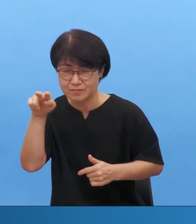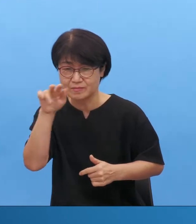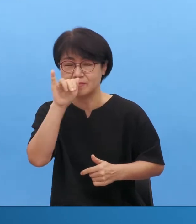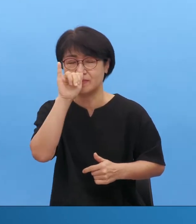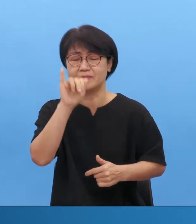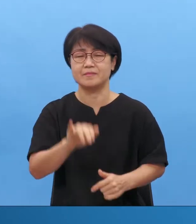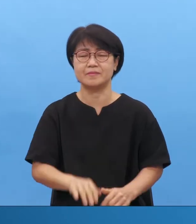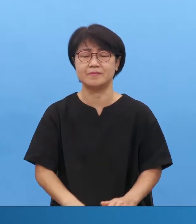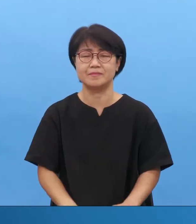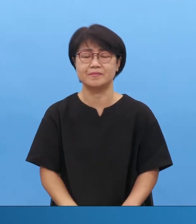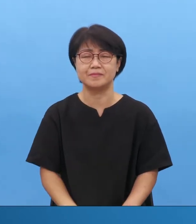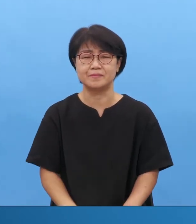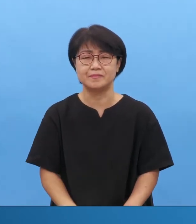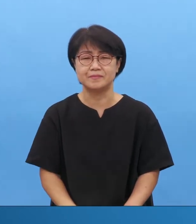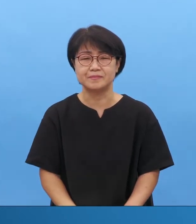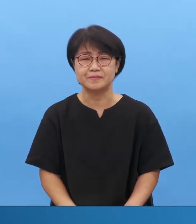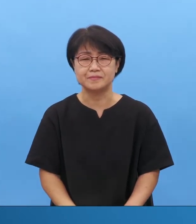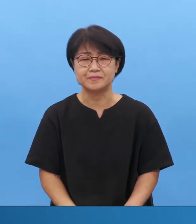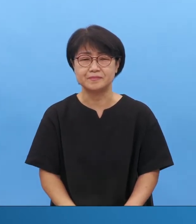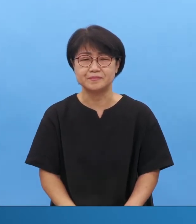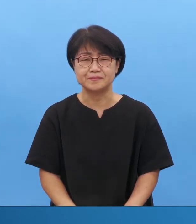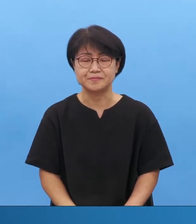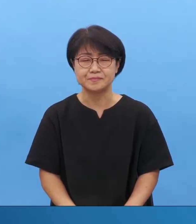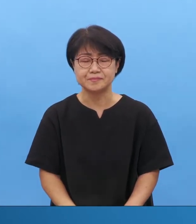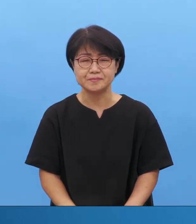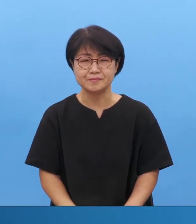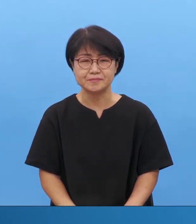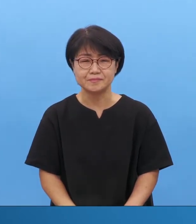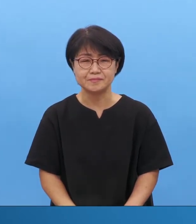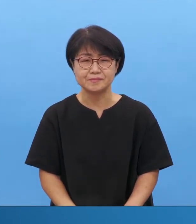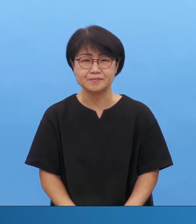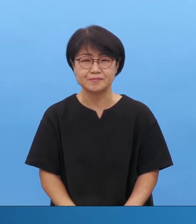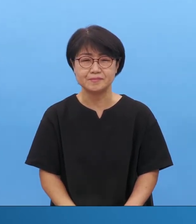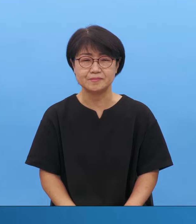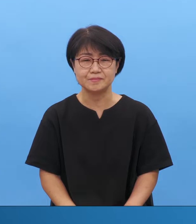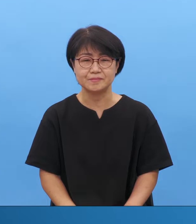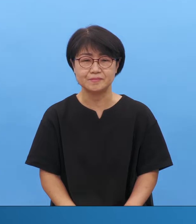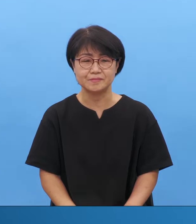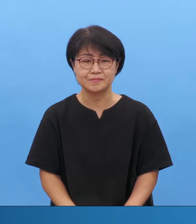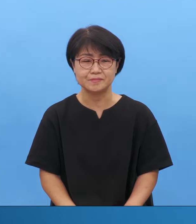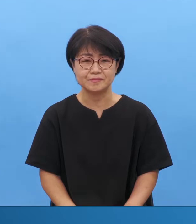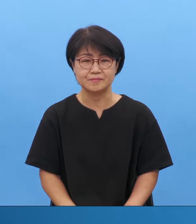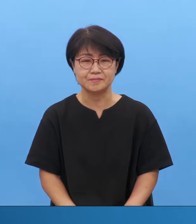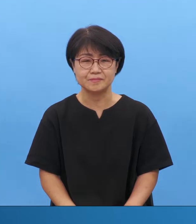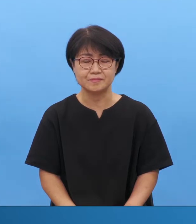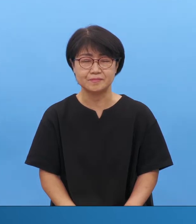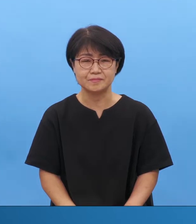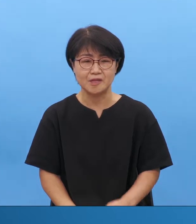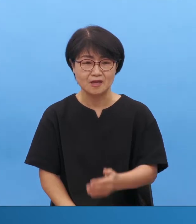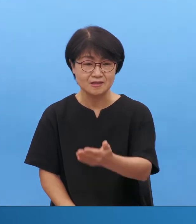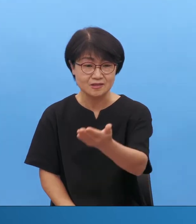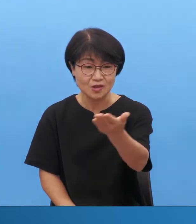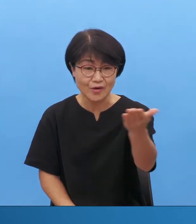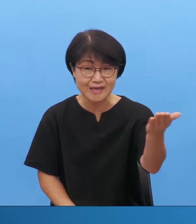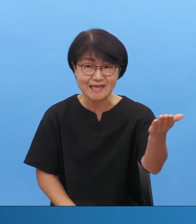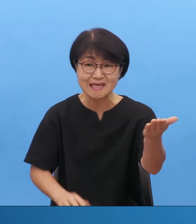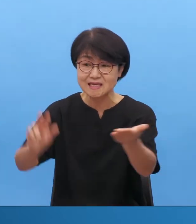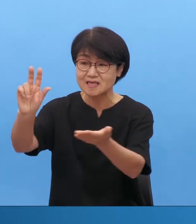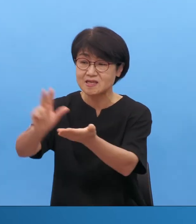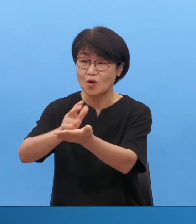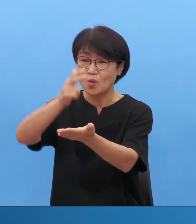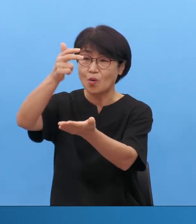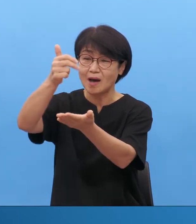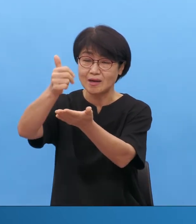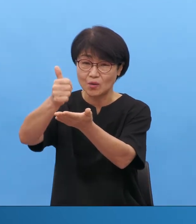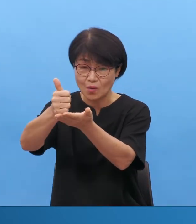be silent day or night. 너희 여호와로 기억하게 하시는 자들아 그랬습니다. And then he said, you who call